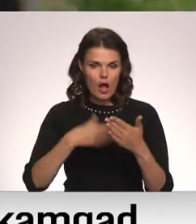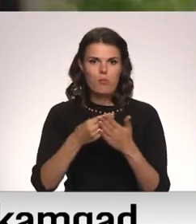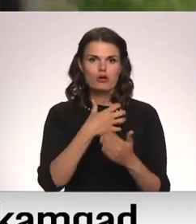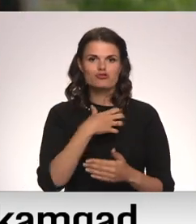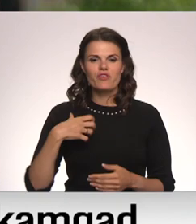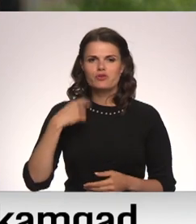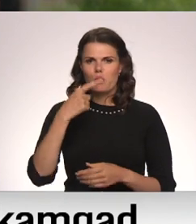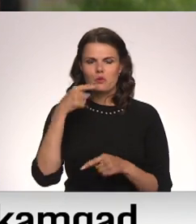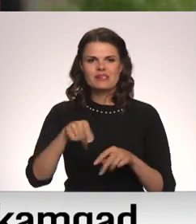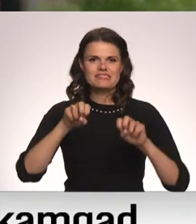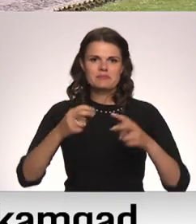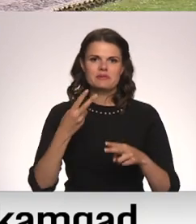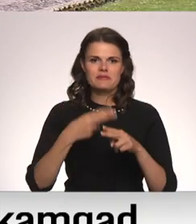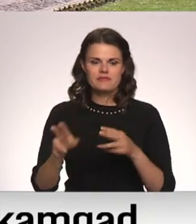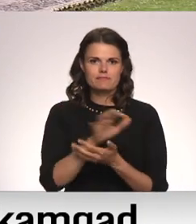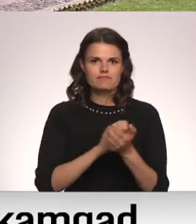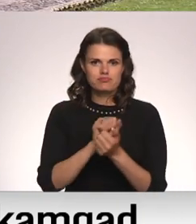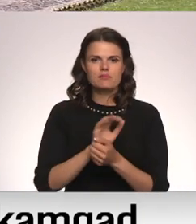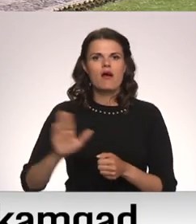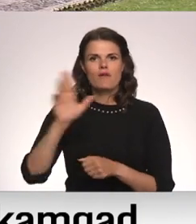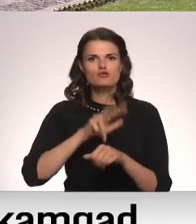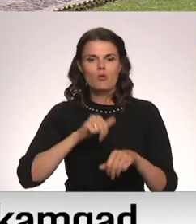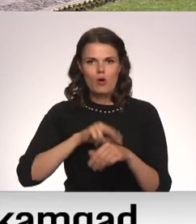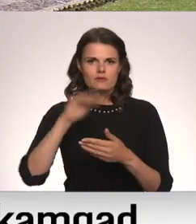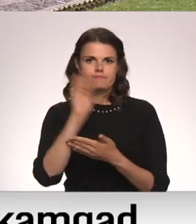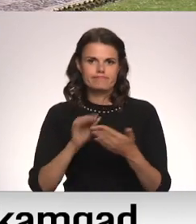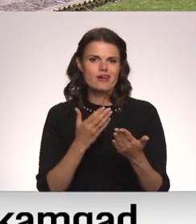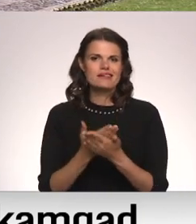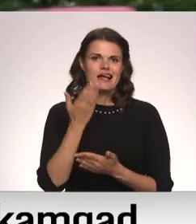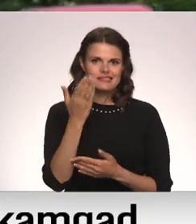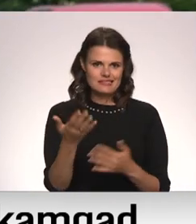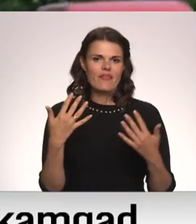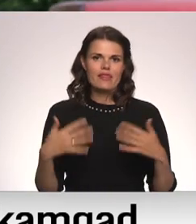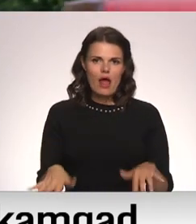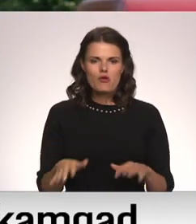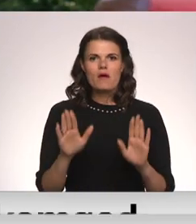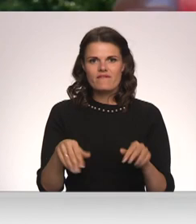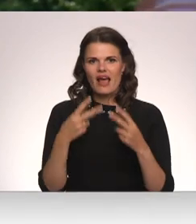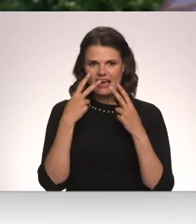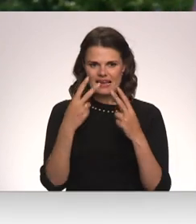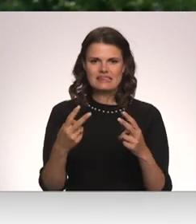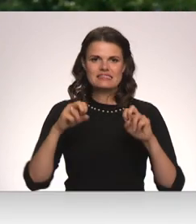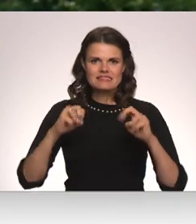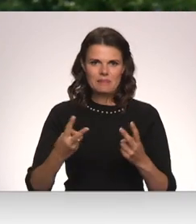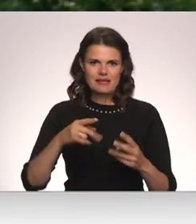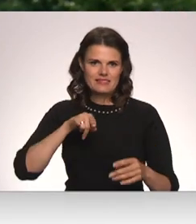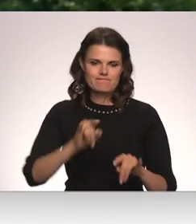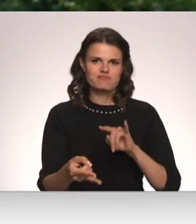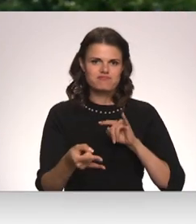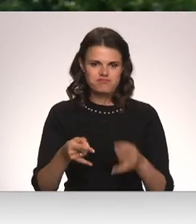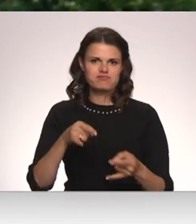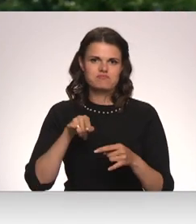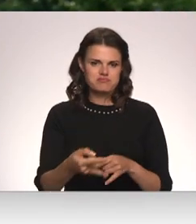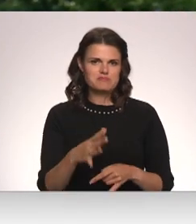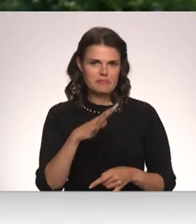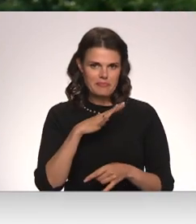uzskata, ka tas ir tīžs bojājums, par ko valsts policijai uzrakstīts arī iesniegums. Redzamas tādas sistas, teiksim, brūces, ja,